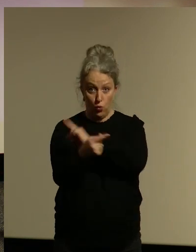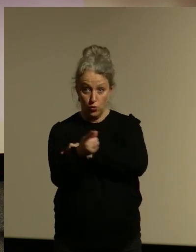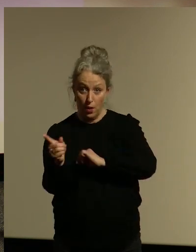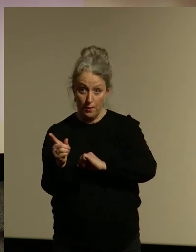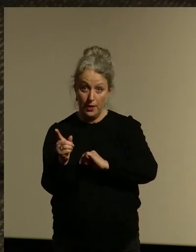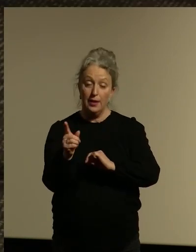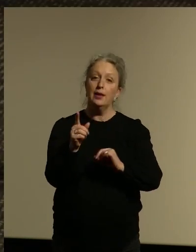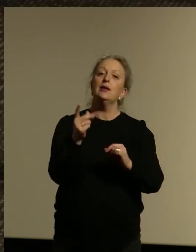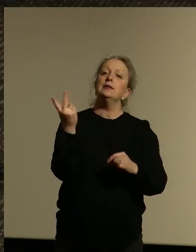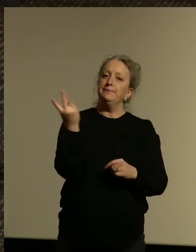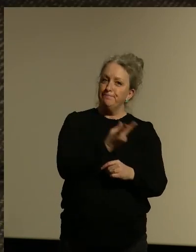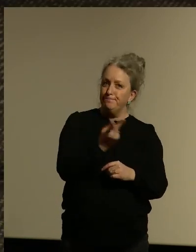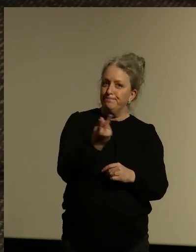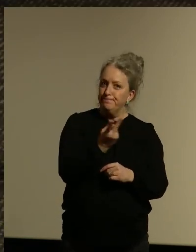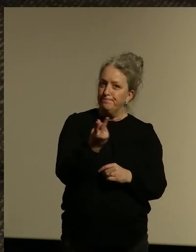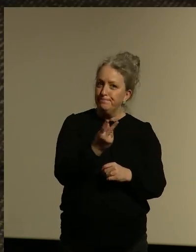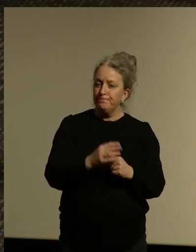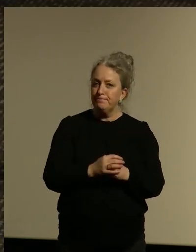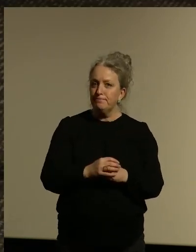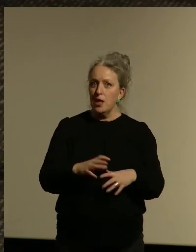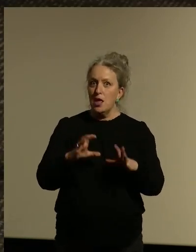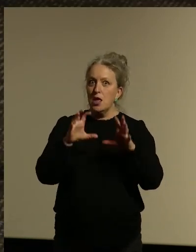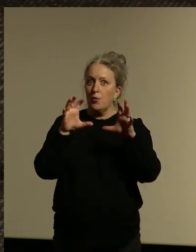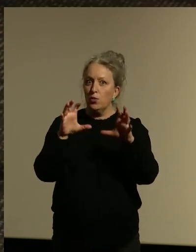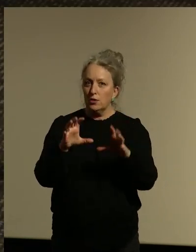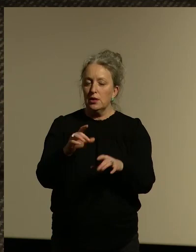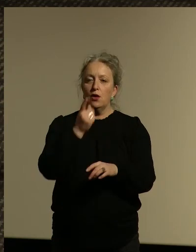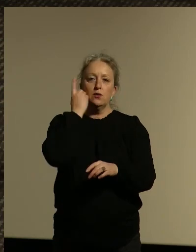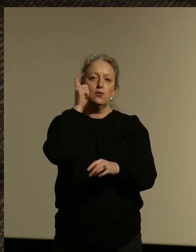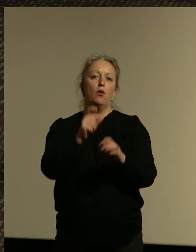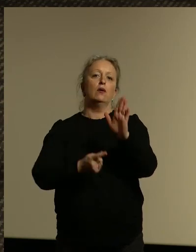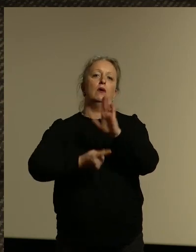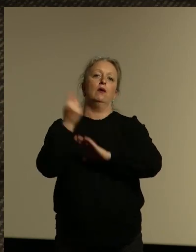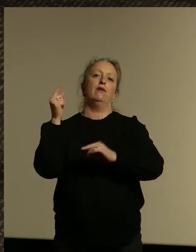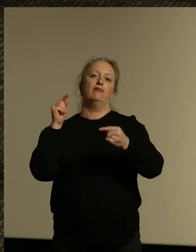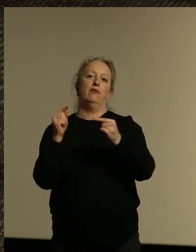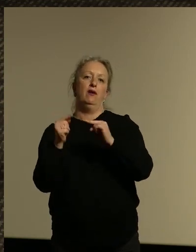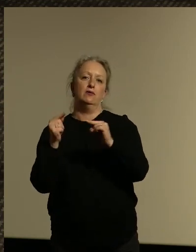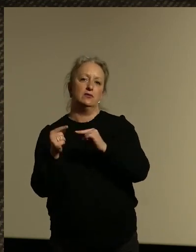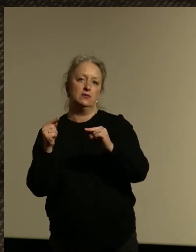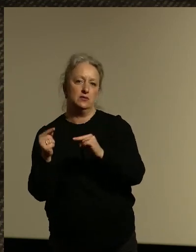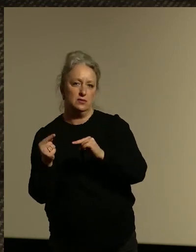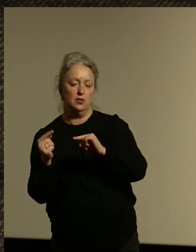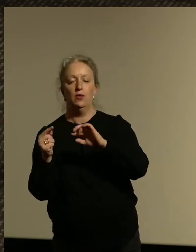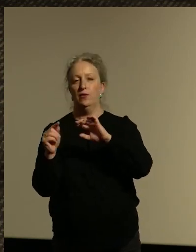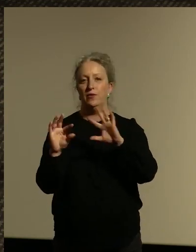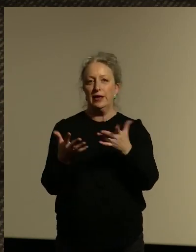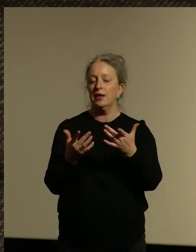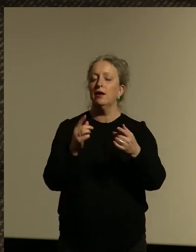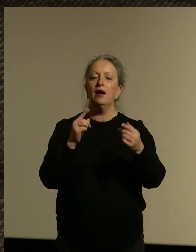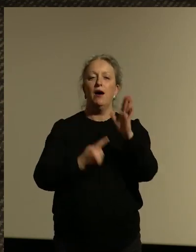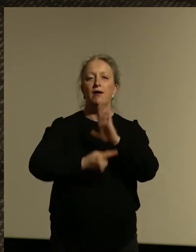Nii ja naa. Hirmutatakse, et siis hakkavadki noored homoseksuaalseks või transseksuaalseks. Meie ei ole